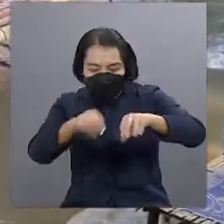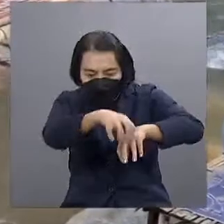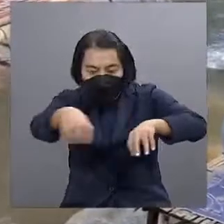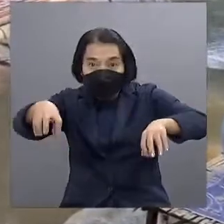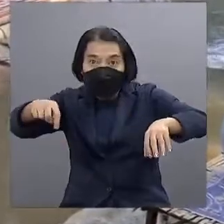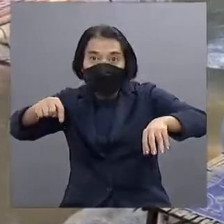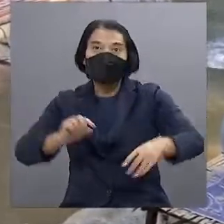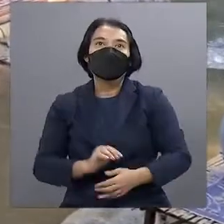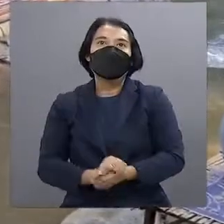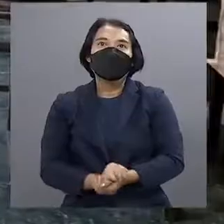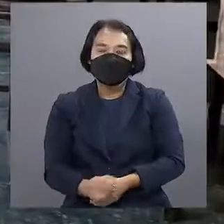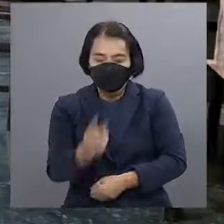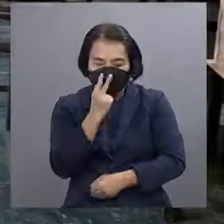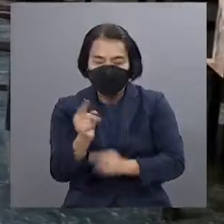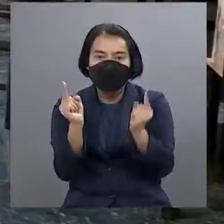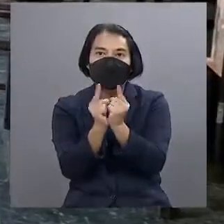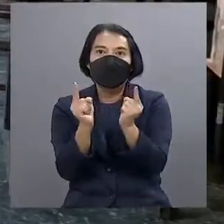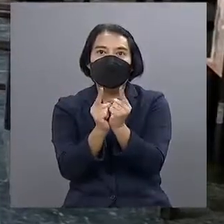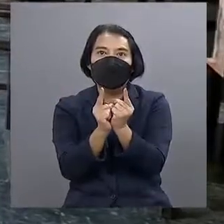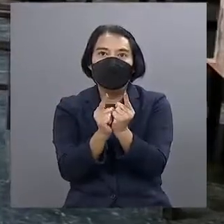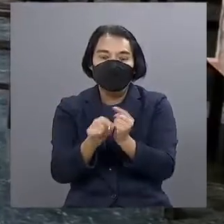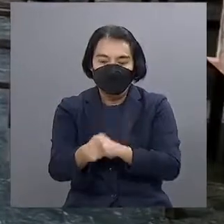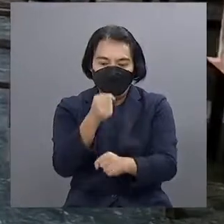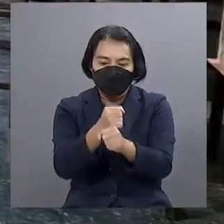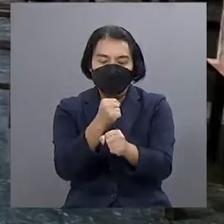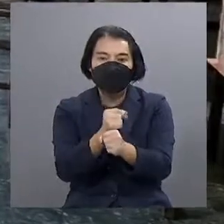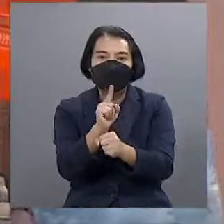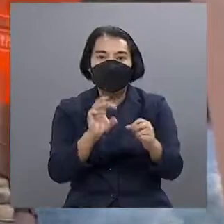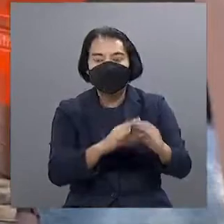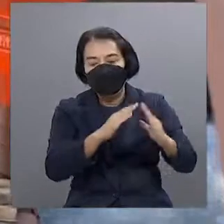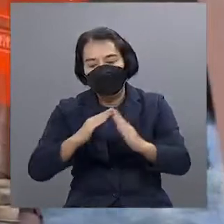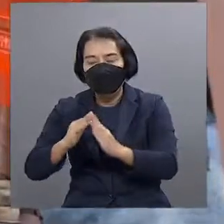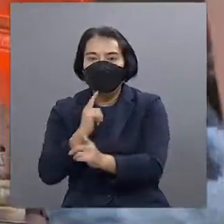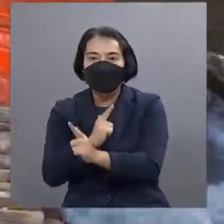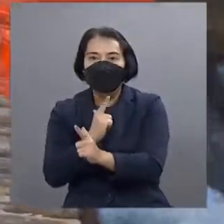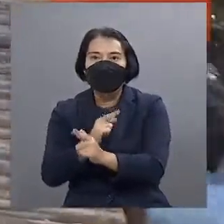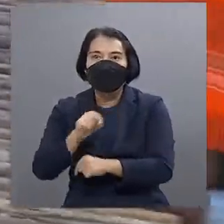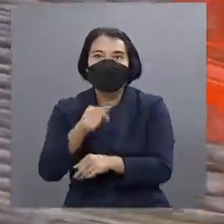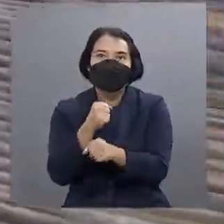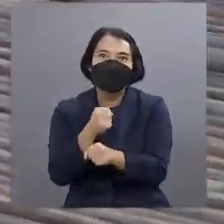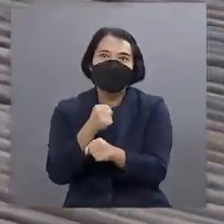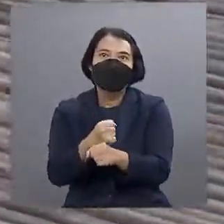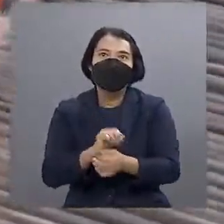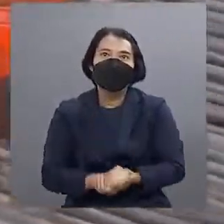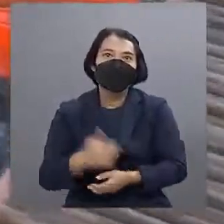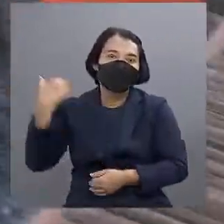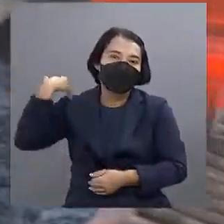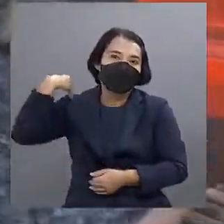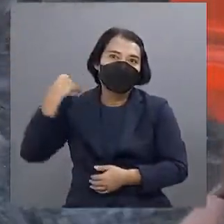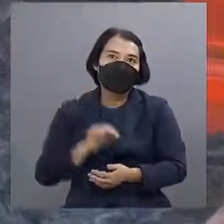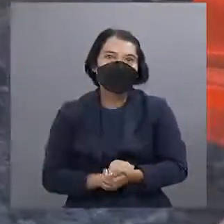บางแห่งมีการปลูกสร้างอาคารด้วยโครงสร้างเหล็กอีกหลายแห่งทำเป็นซุ้มแรกแพร